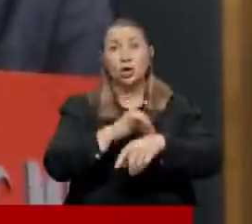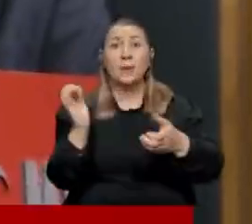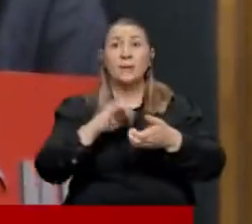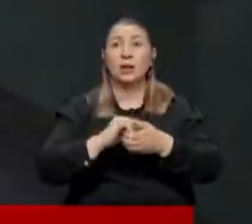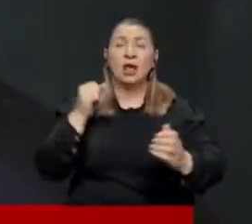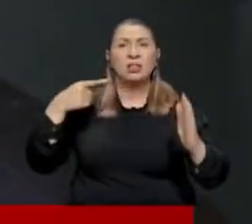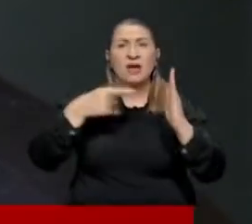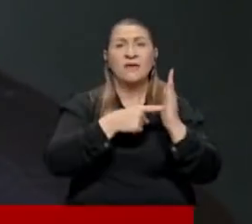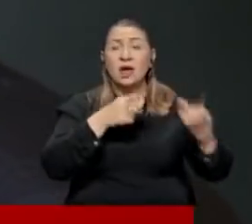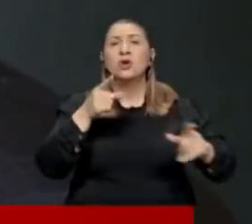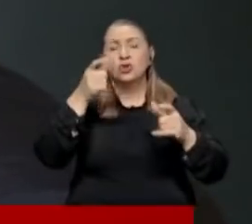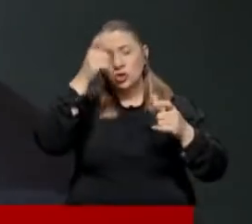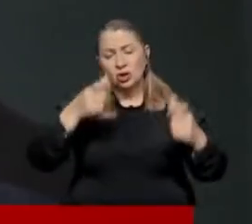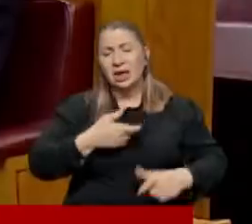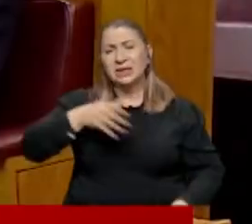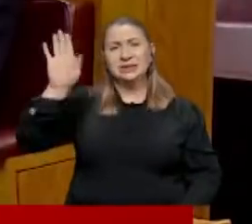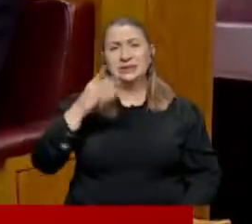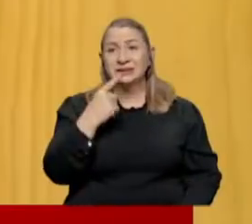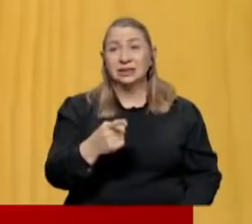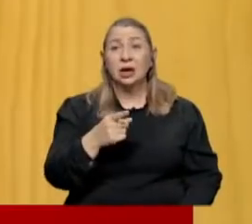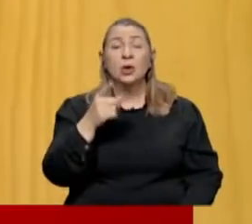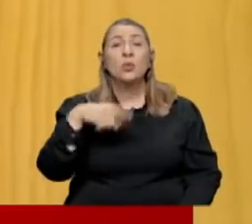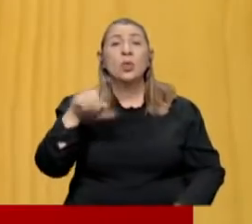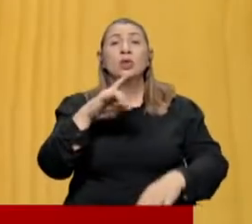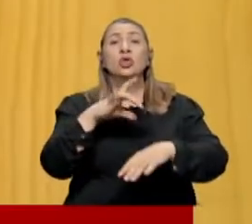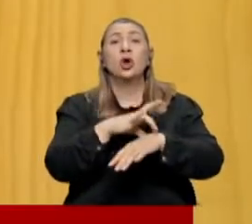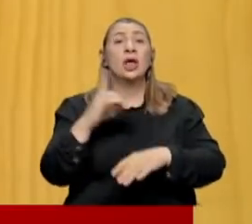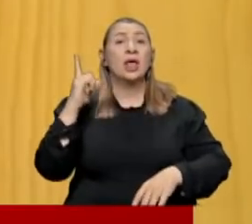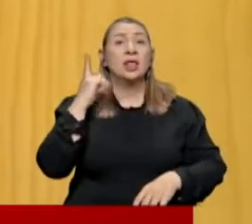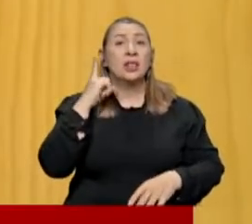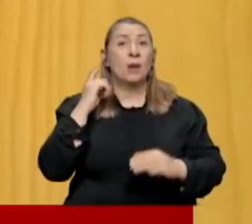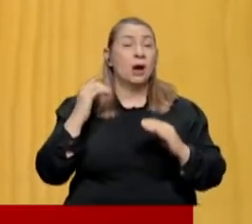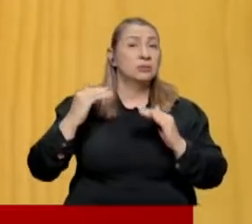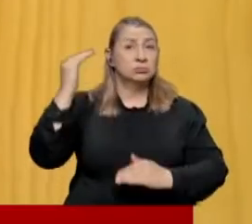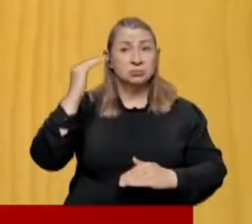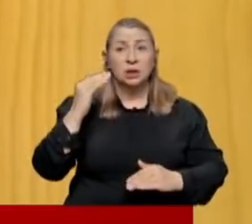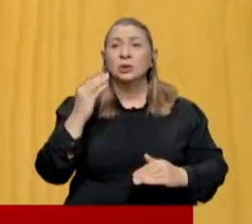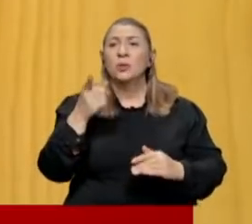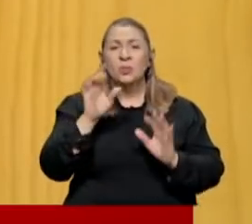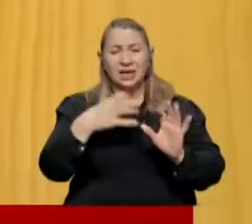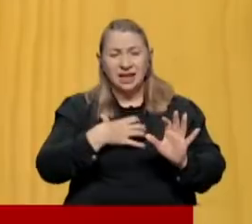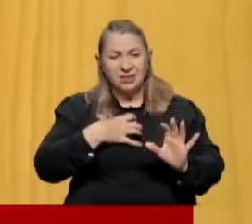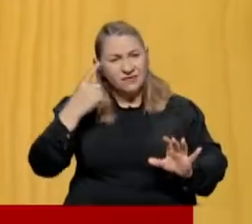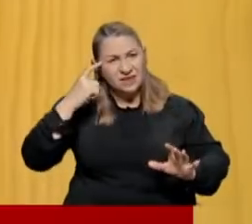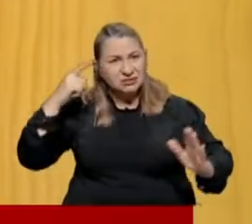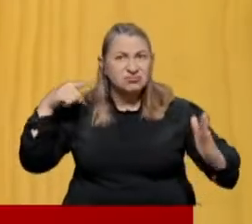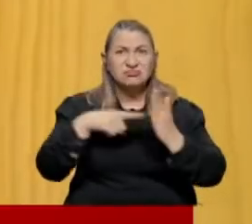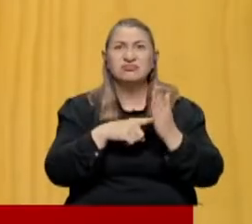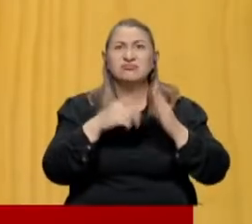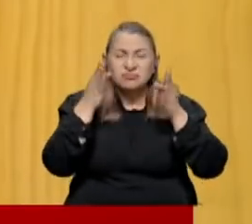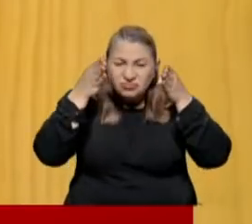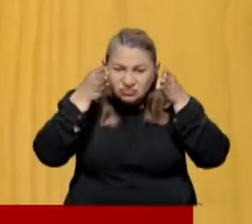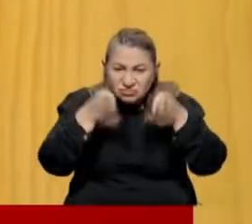Tabipler Birliği Hedef olarak ülkeden gitsinler dedi bunlar p kimliğini itibarına menfur ideolojik saplantılar